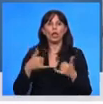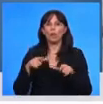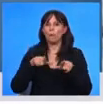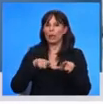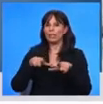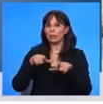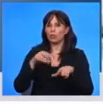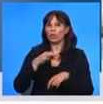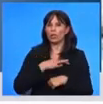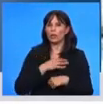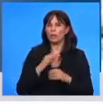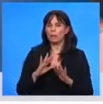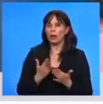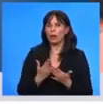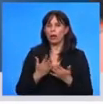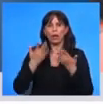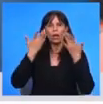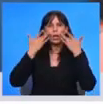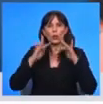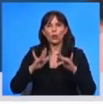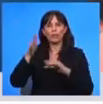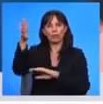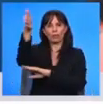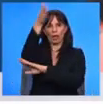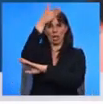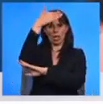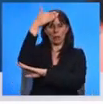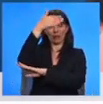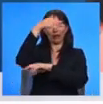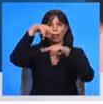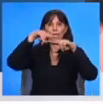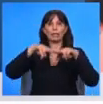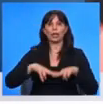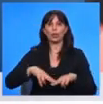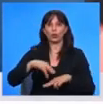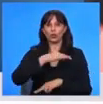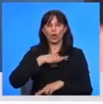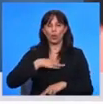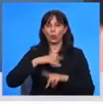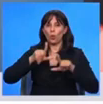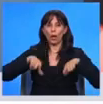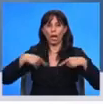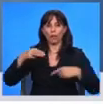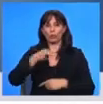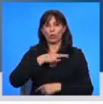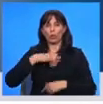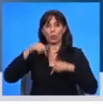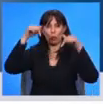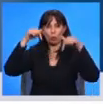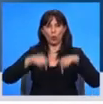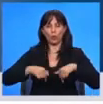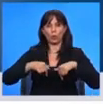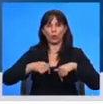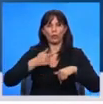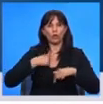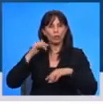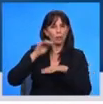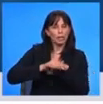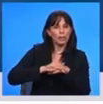דבר אחד, רק לטובת המדינה, רק לטובת ההישרדות שלנו פה, הקיום שלנו פה, וכשאני מזהה